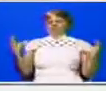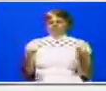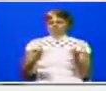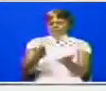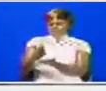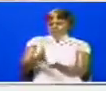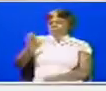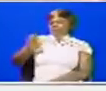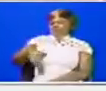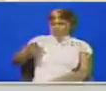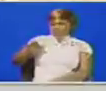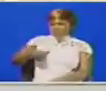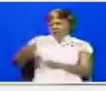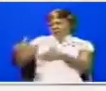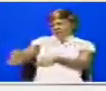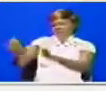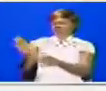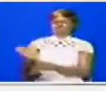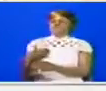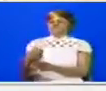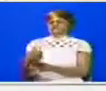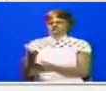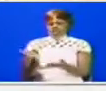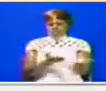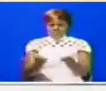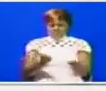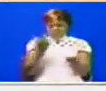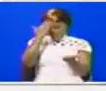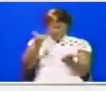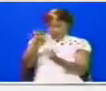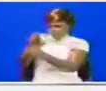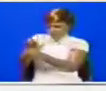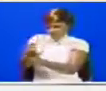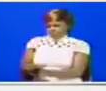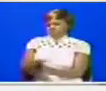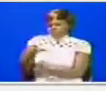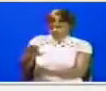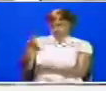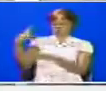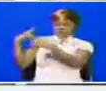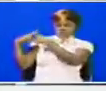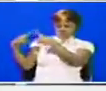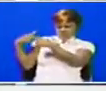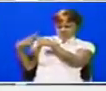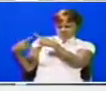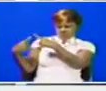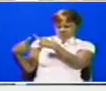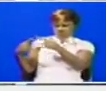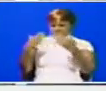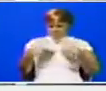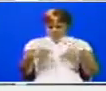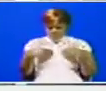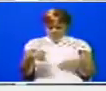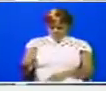baadhi tu ya wanawake waliolazimika kuachana na biashara ya samaki kutokana na dhulma walizokuwa kipatana nazo. Watu ambao